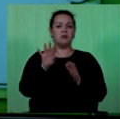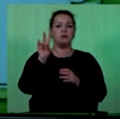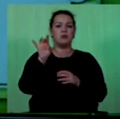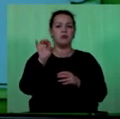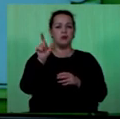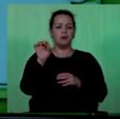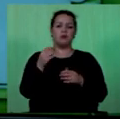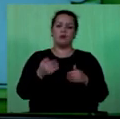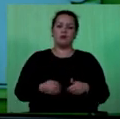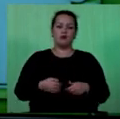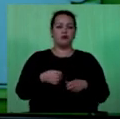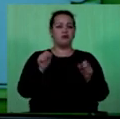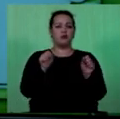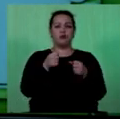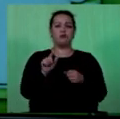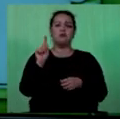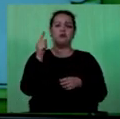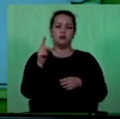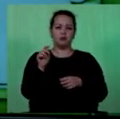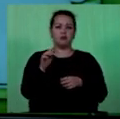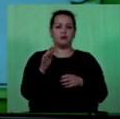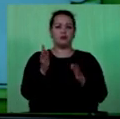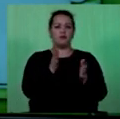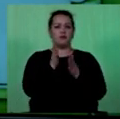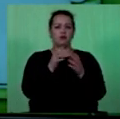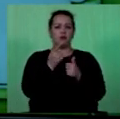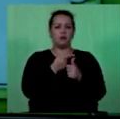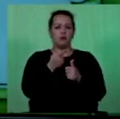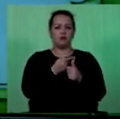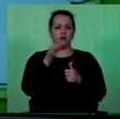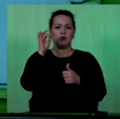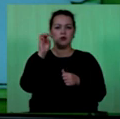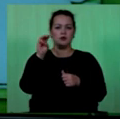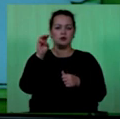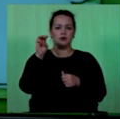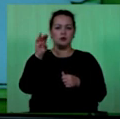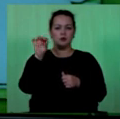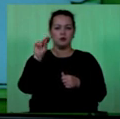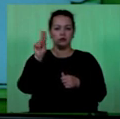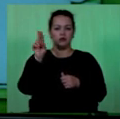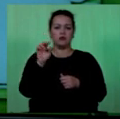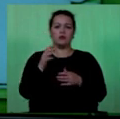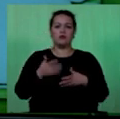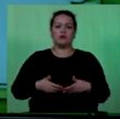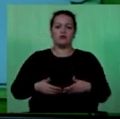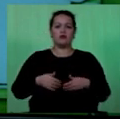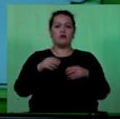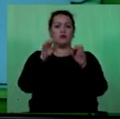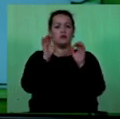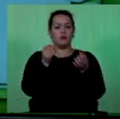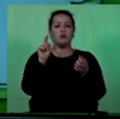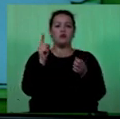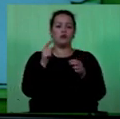прожить не можем. Почему мы воздух называем источником жизни? Правильно, потому что